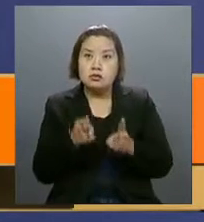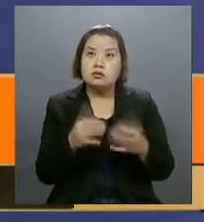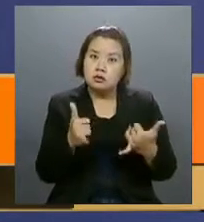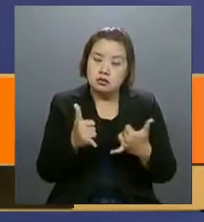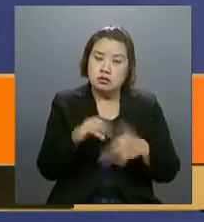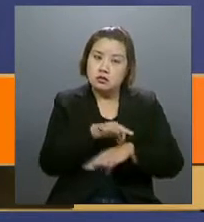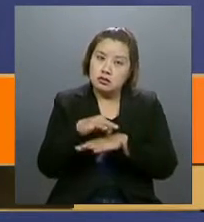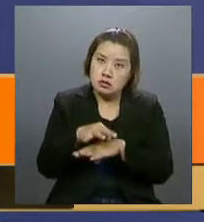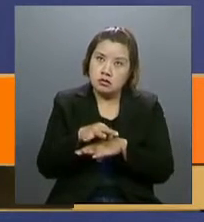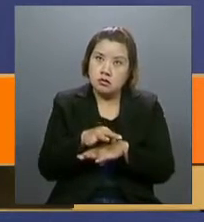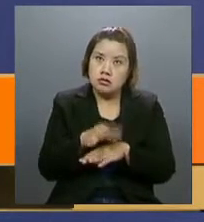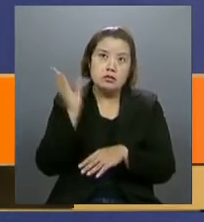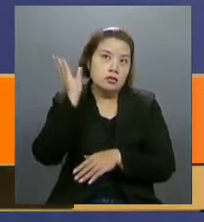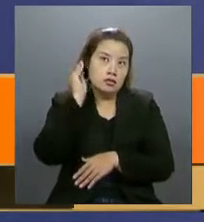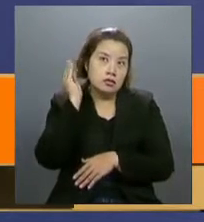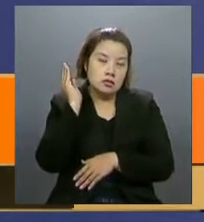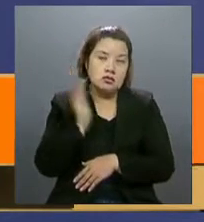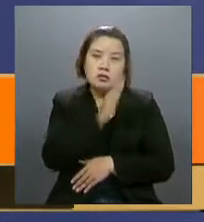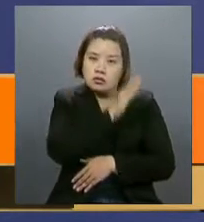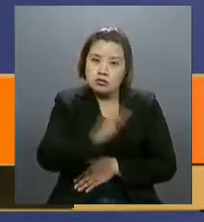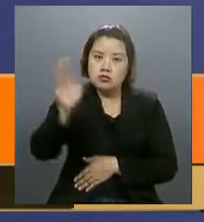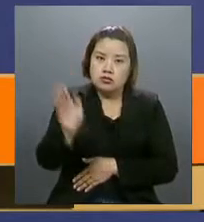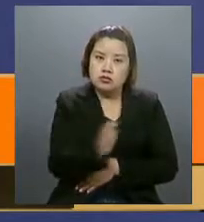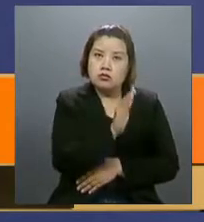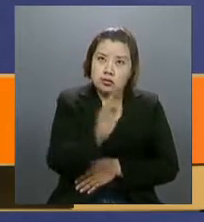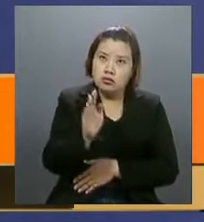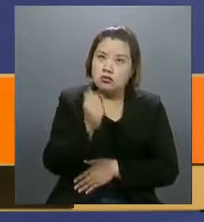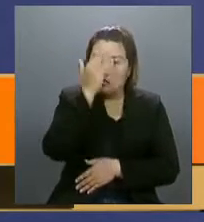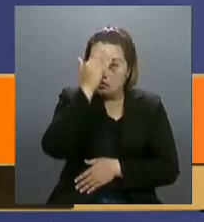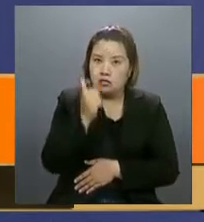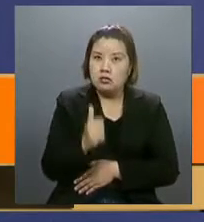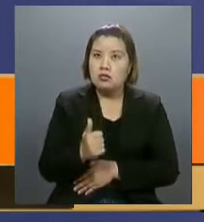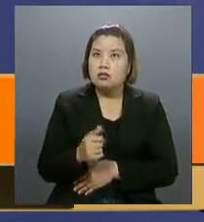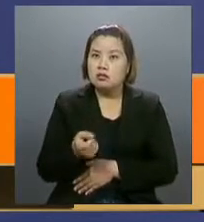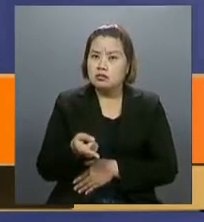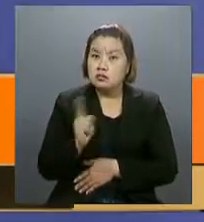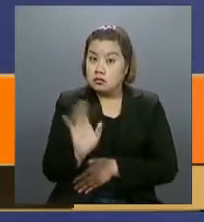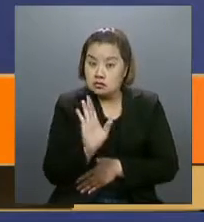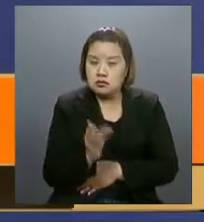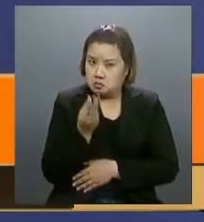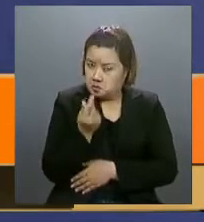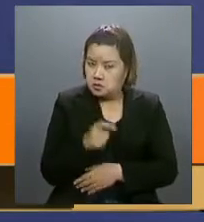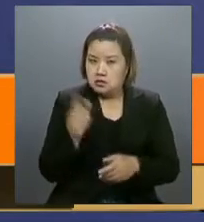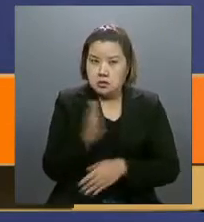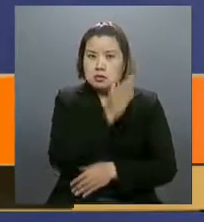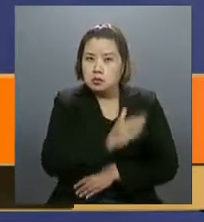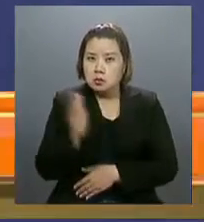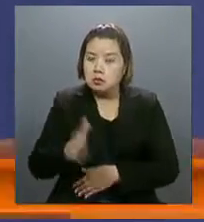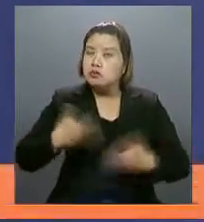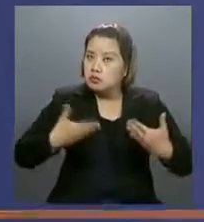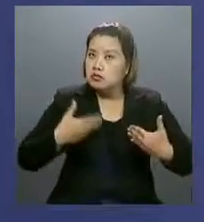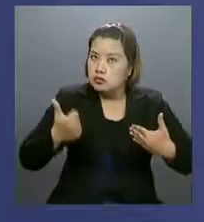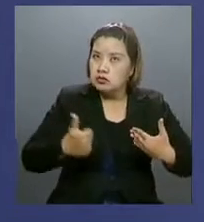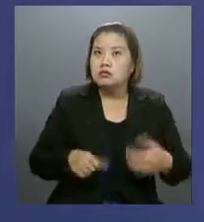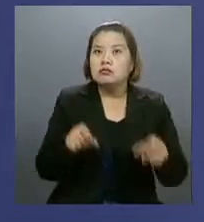เนี่ยมันดูไม่ได้ดูเนิบนาบมันมีความเร้าใจได้มันมีความใกล้เคียงกับเว